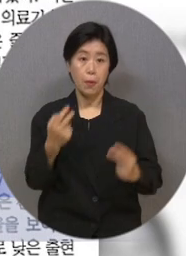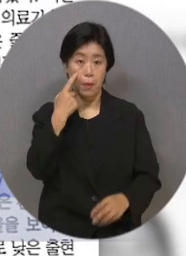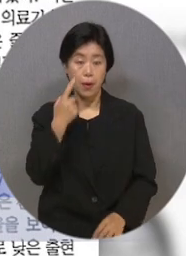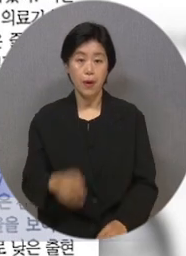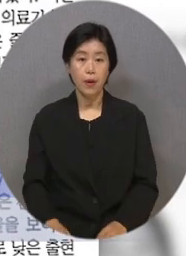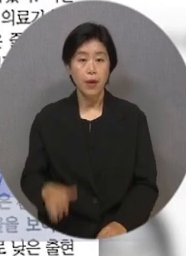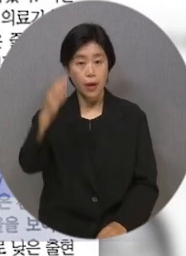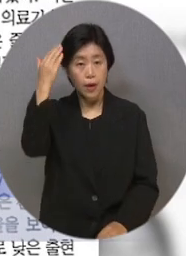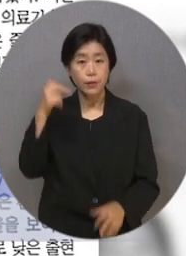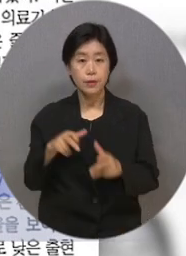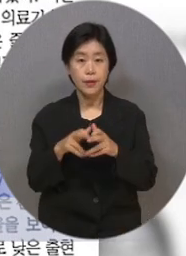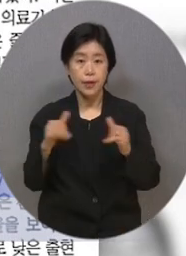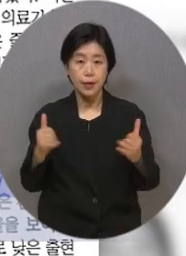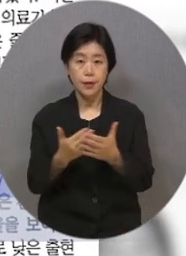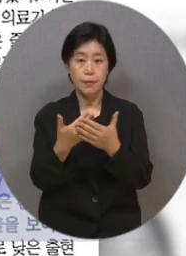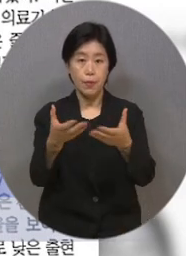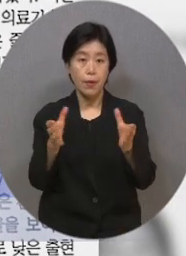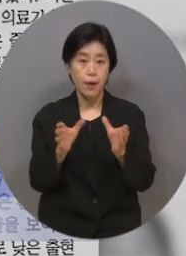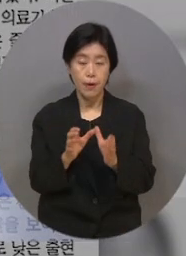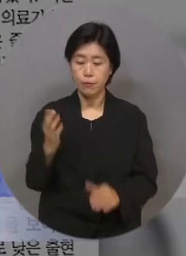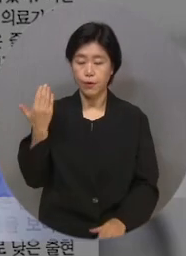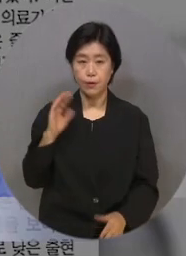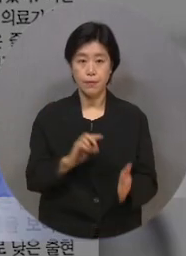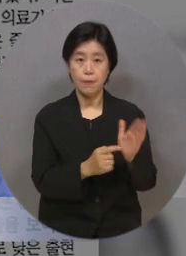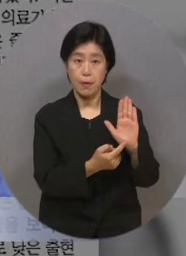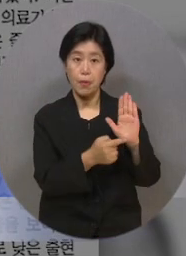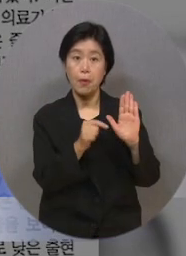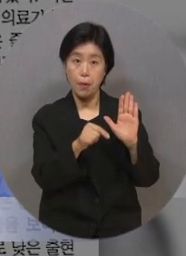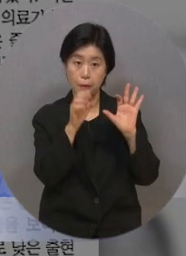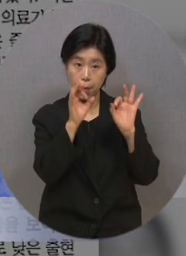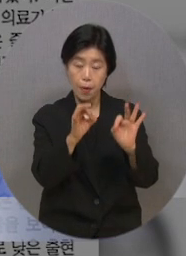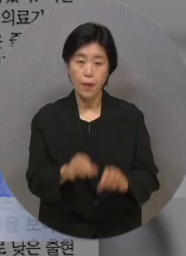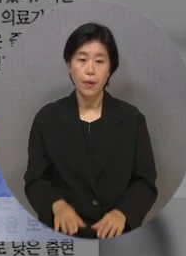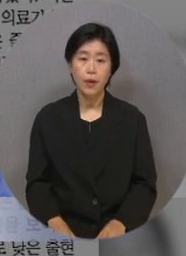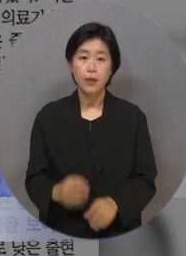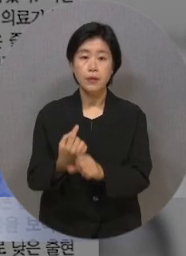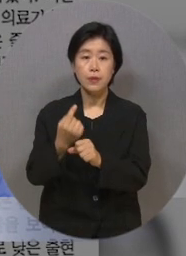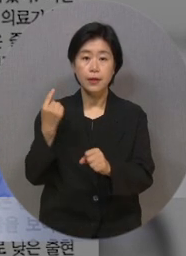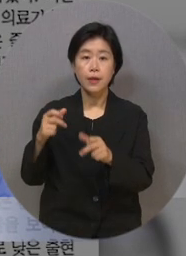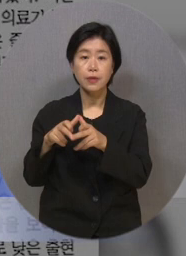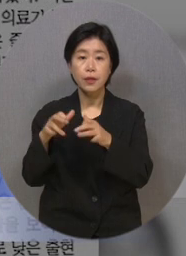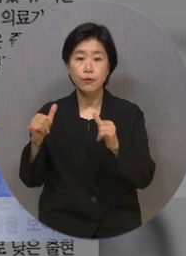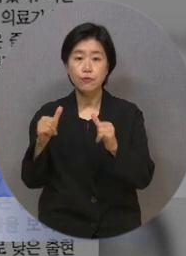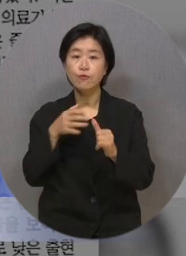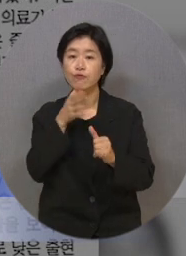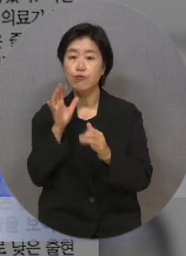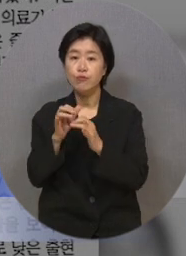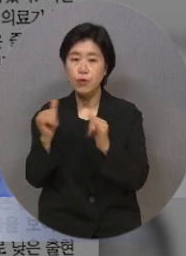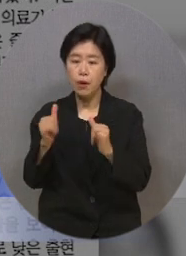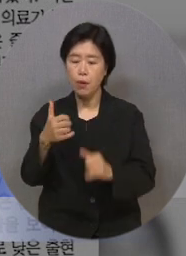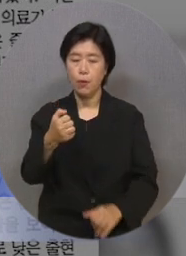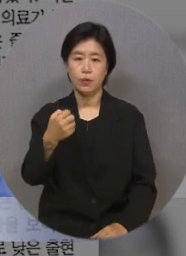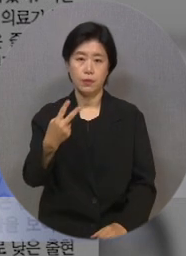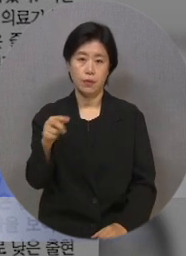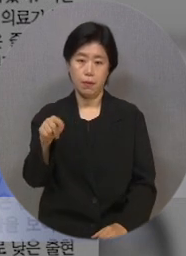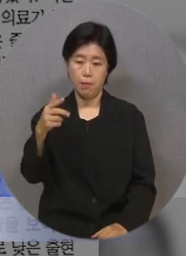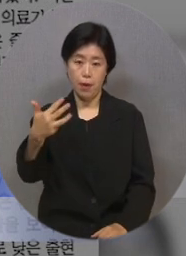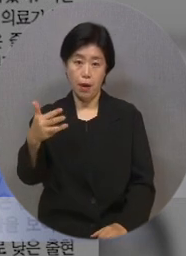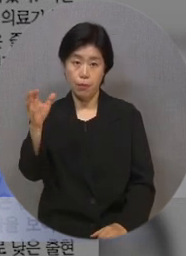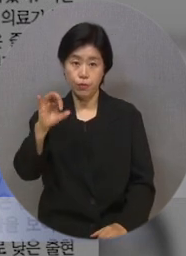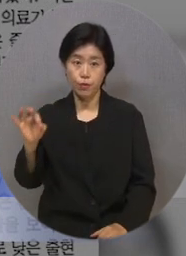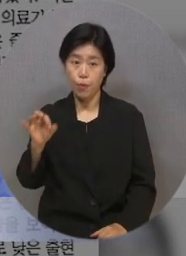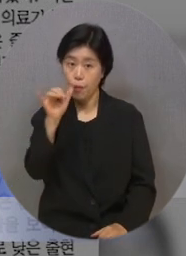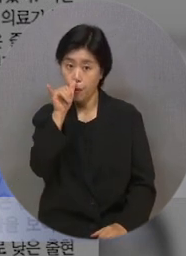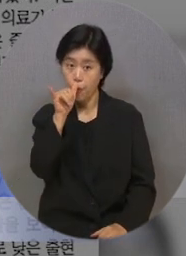한국장행개발원이 최근 발표한 자료에 따르면 지난해 장애인고 고령화 수준은 52.8%로 전체